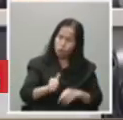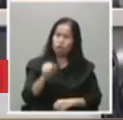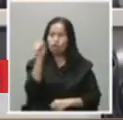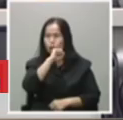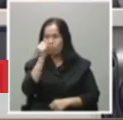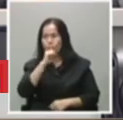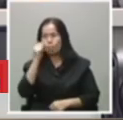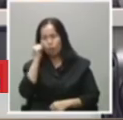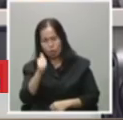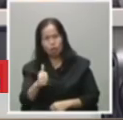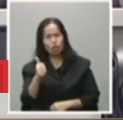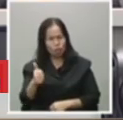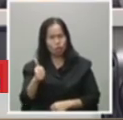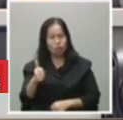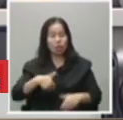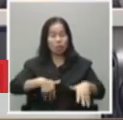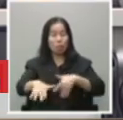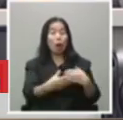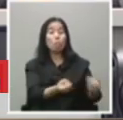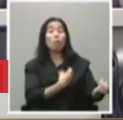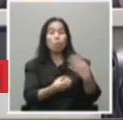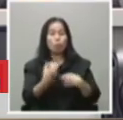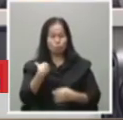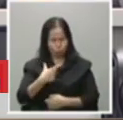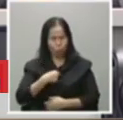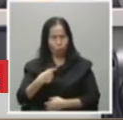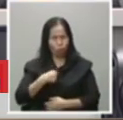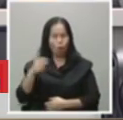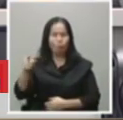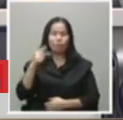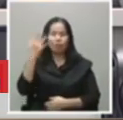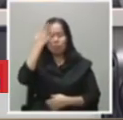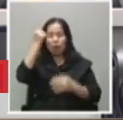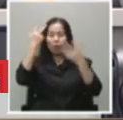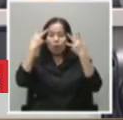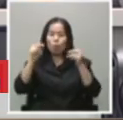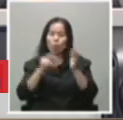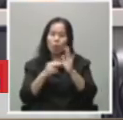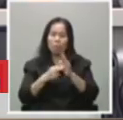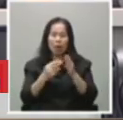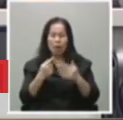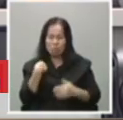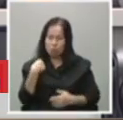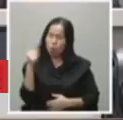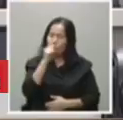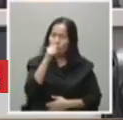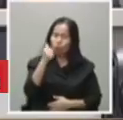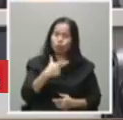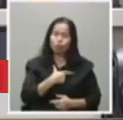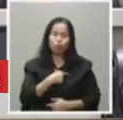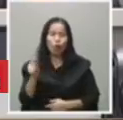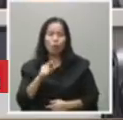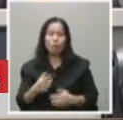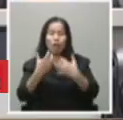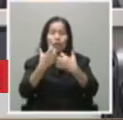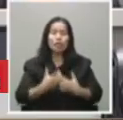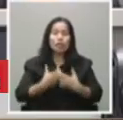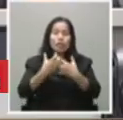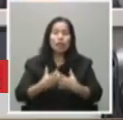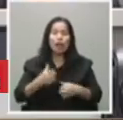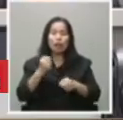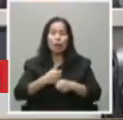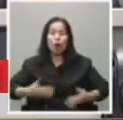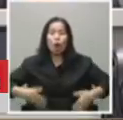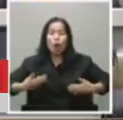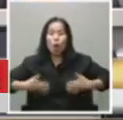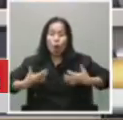นะที่ชาวบ้านก็ฝากมาก็บอกชอบนายกตรงที่ว่ารักเรื่องพลังงานผมก็ถามเรื่องอะไรแกชอบทำเครื่องผลิตพลังงานความร้อน